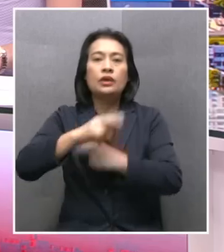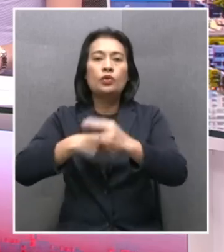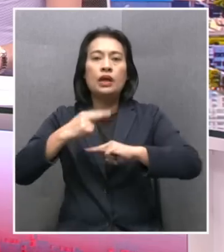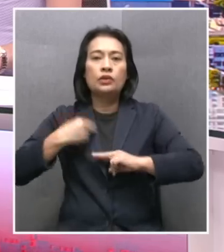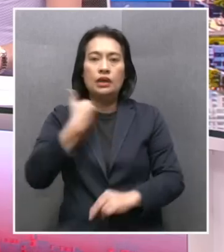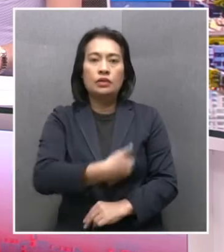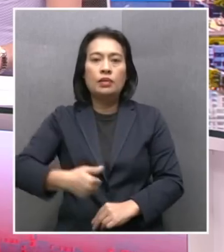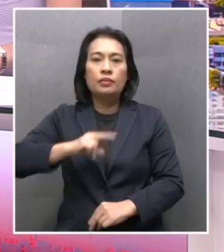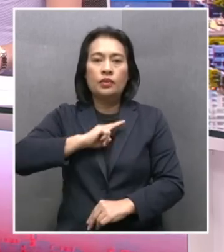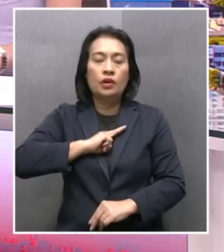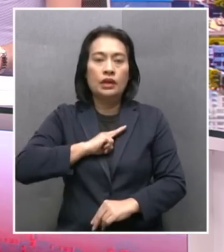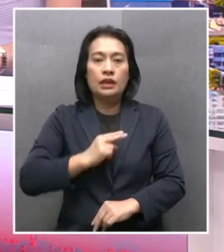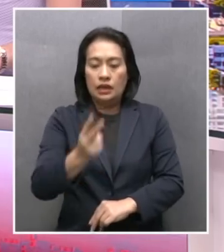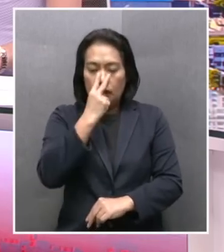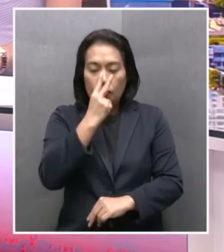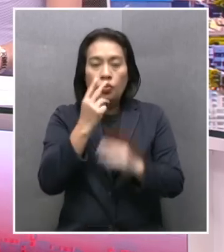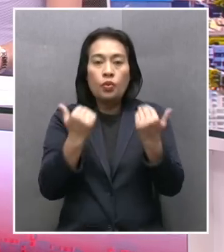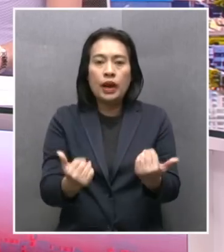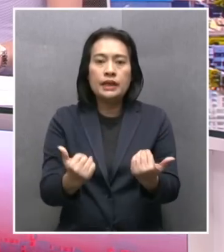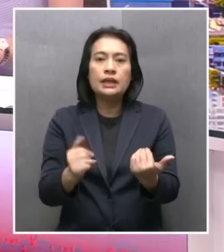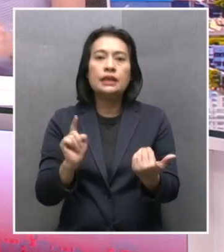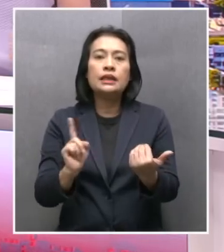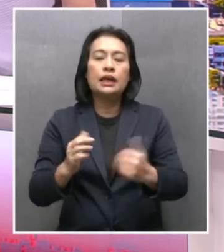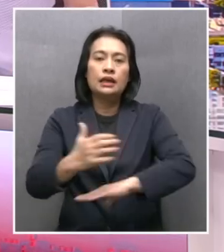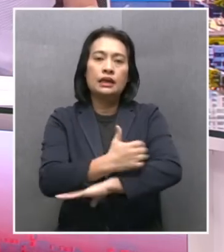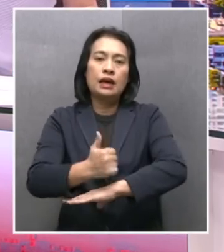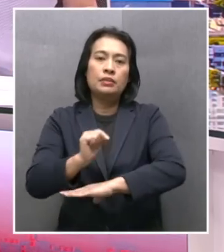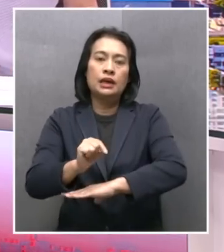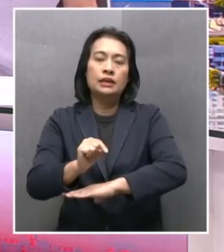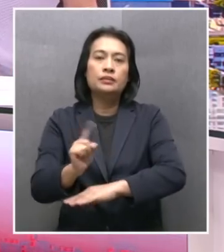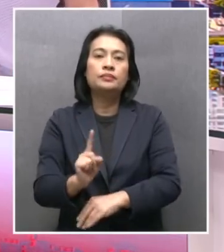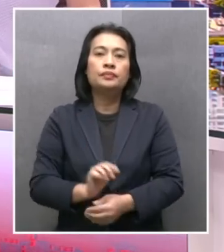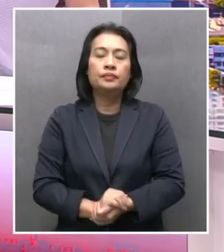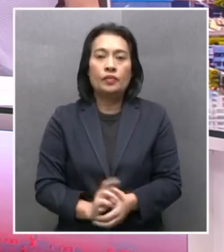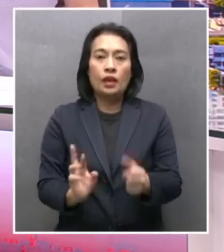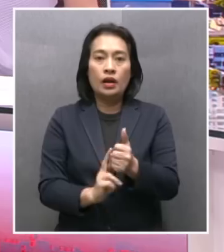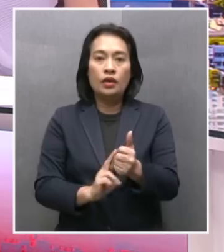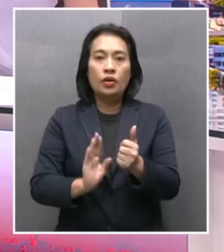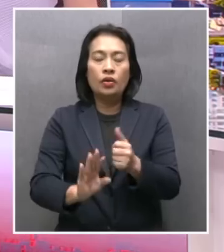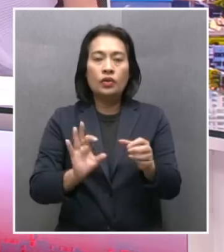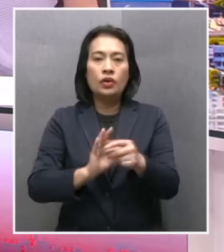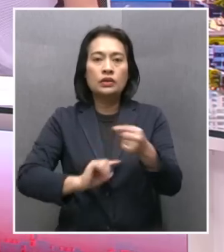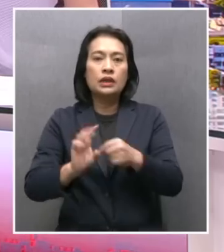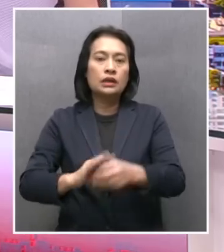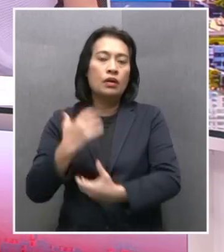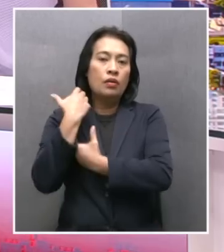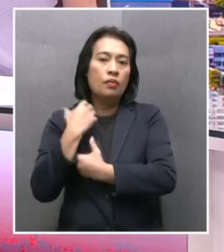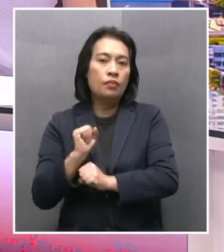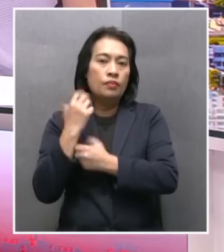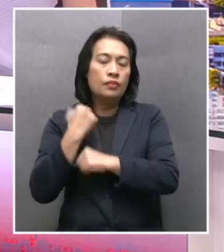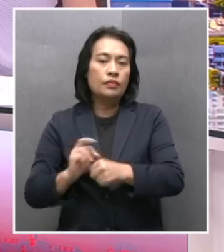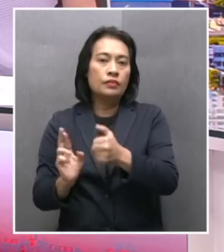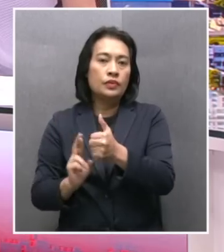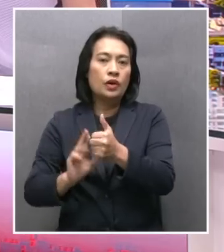เริ่มต้นกันที่ความเคลื่อนไหวทางการเมืองกันก่อนนะครับเป็นความเคลื่อนไหวของรองหัวหน้าพรรคประชาธิปัตย์นะครับที่บอกว่าเดี๋ยว